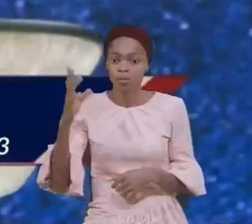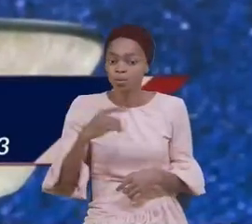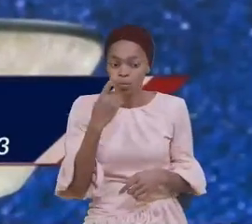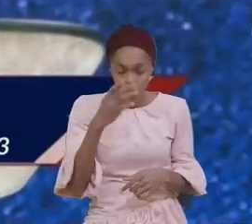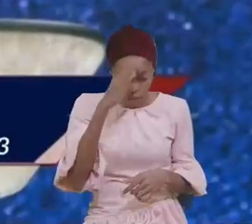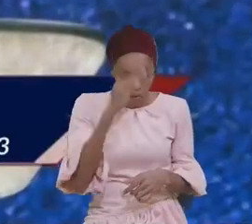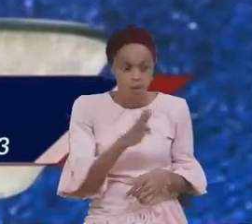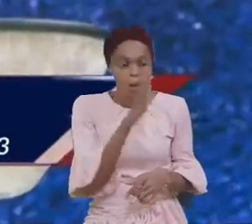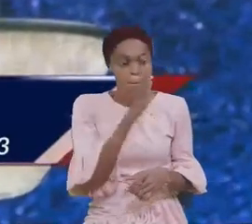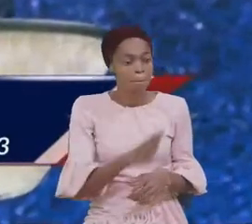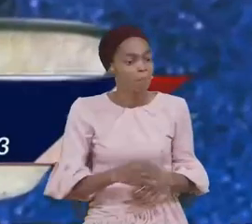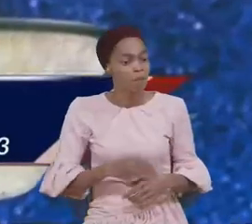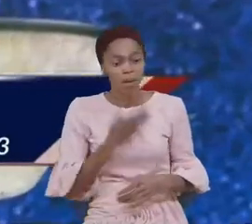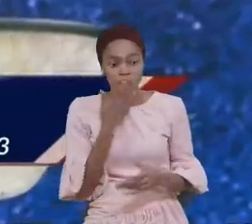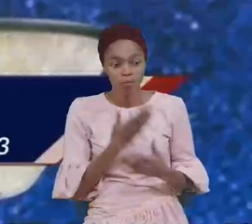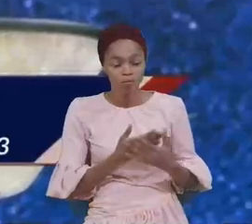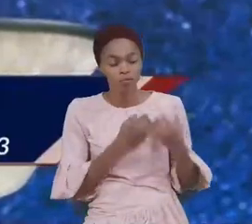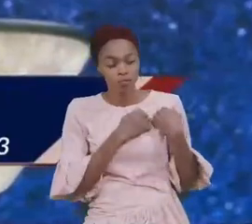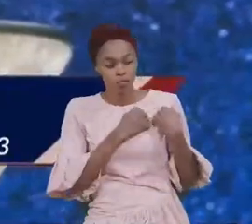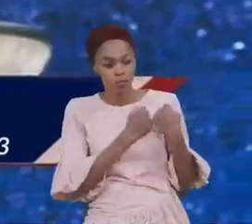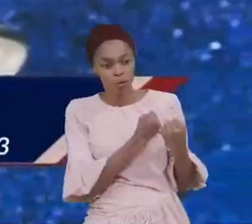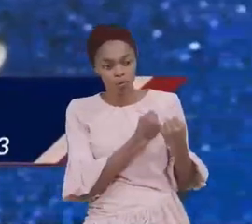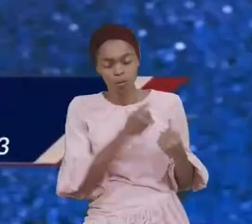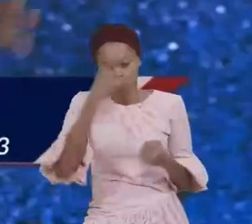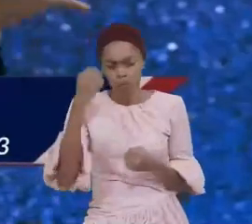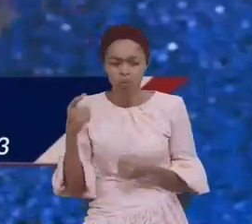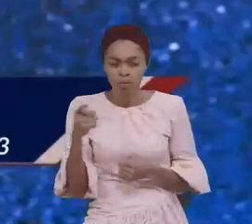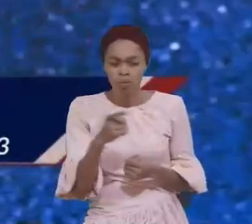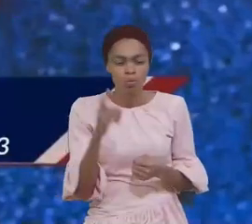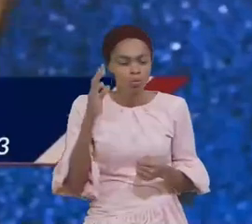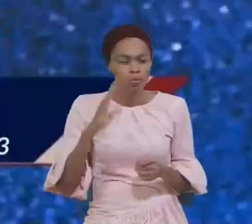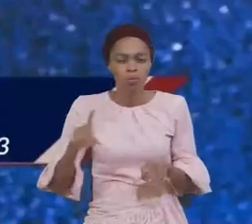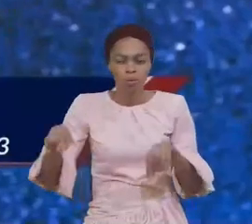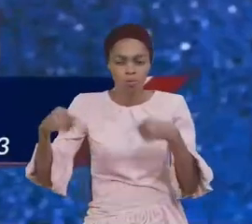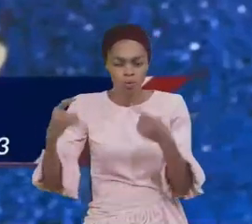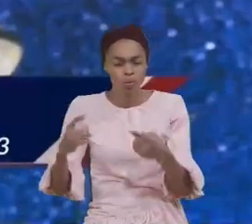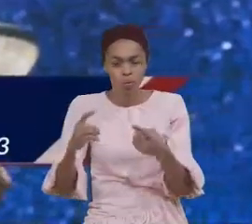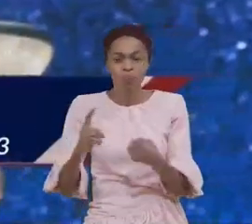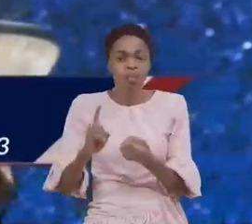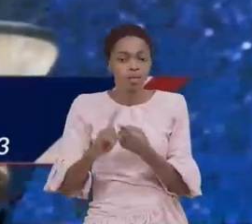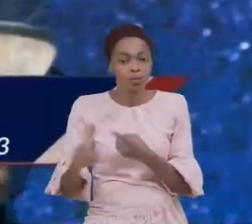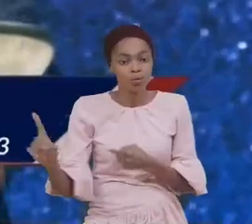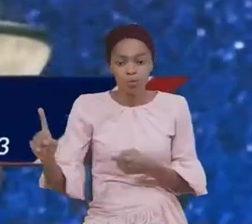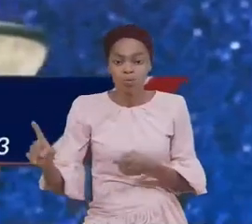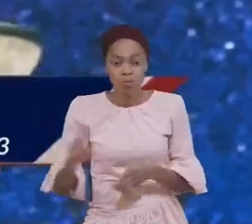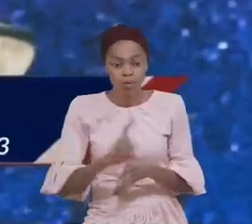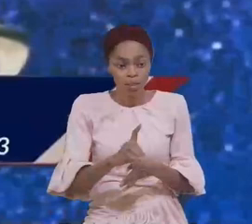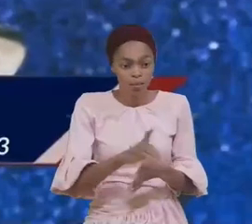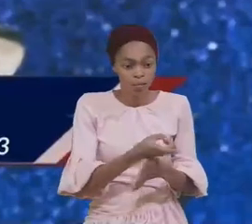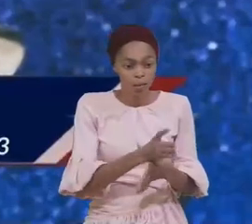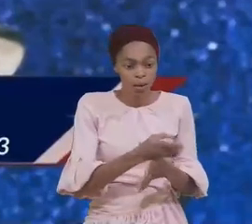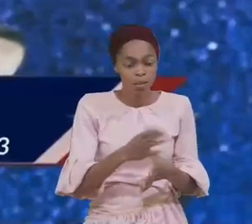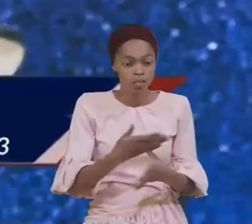il dit, fortifiez-vous et ayez du courage, parce que c'est vous qui devez aller diviser, c'est toi qui devez aller, vous devez aller